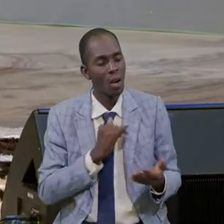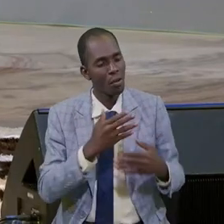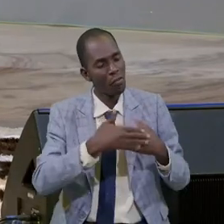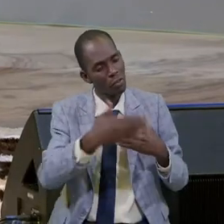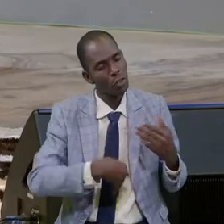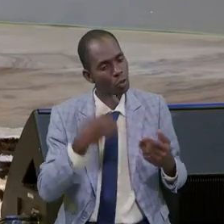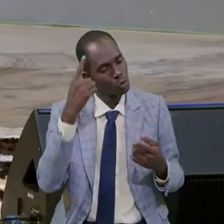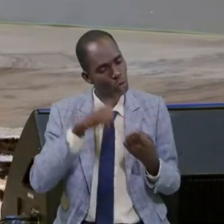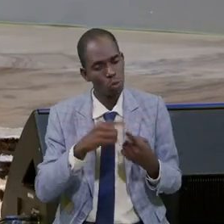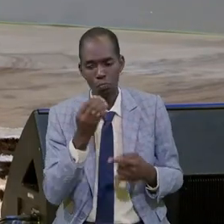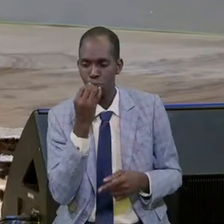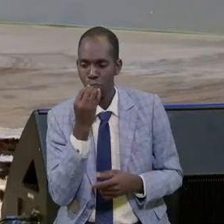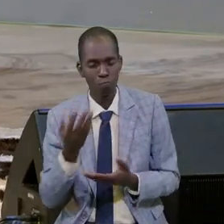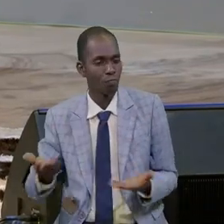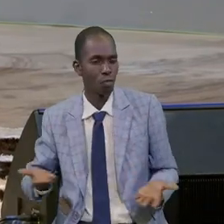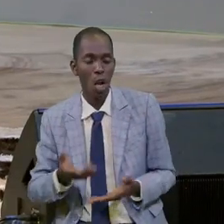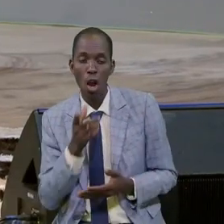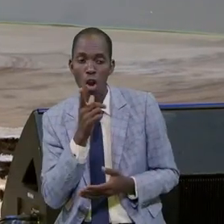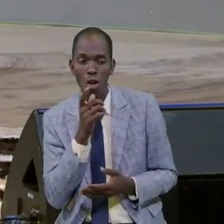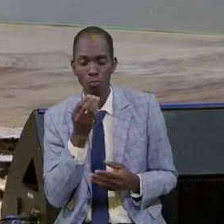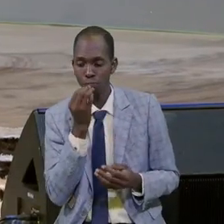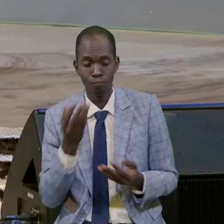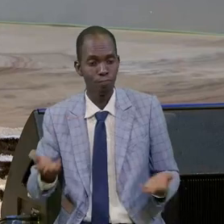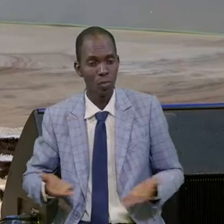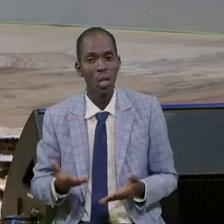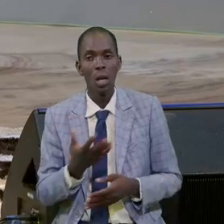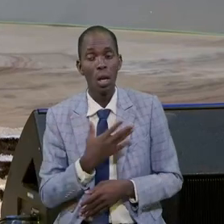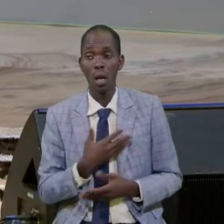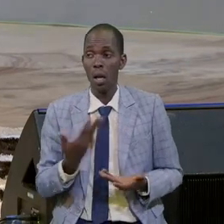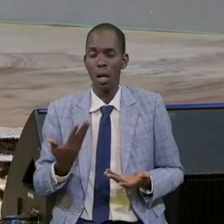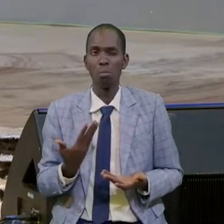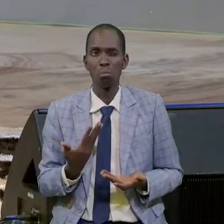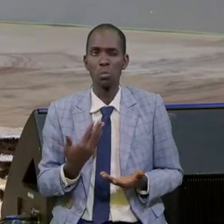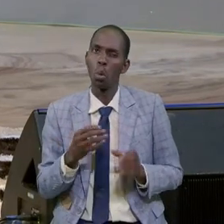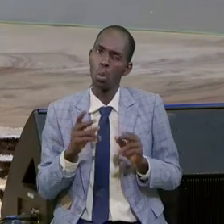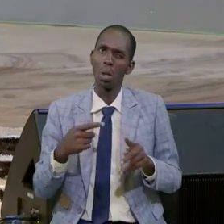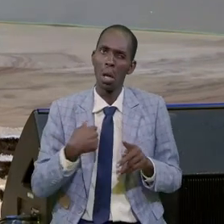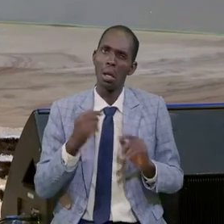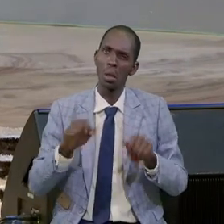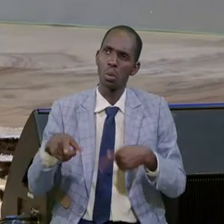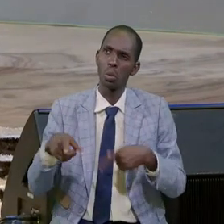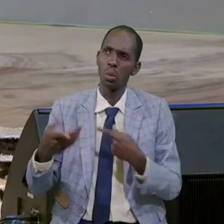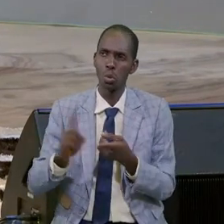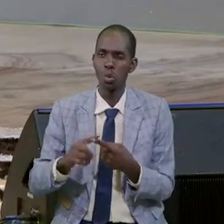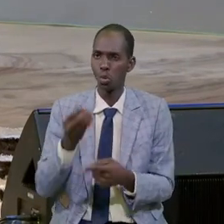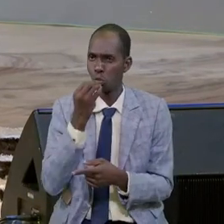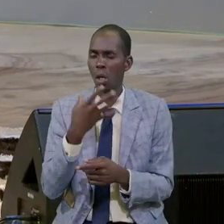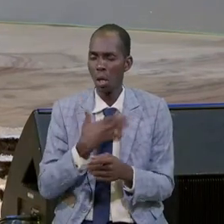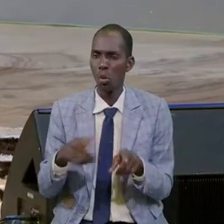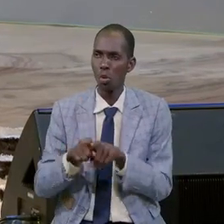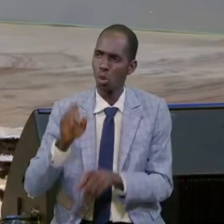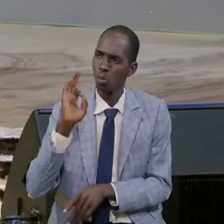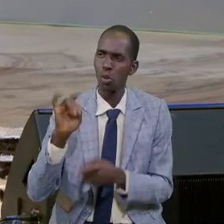hospitalier, et je t'invite, viens. Et c'est une opportunité de prêcher l'évangile à cette famille.